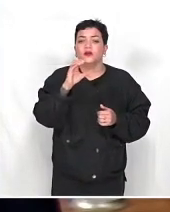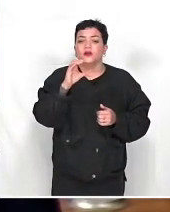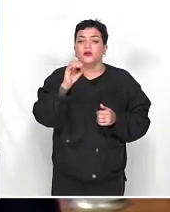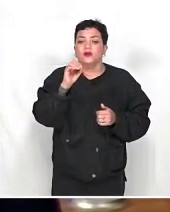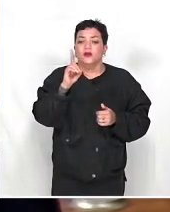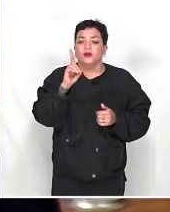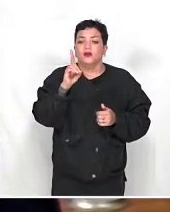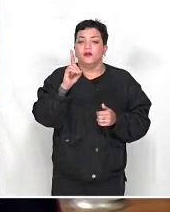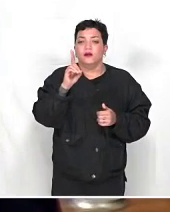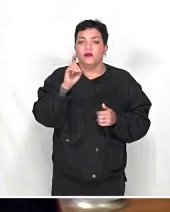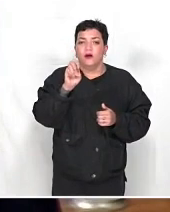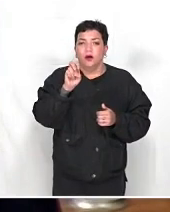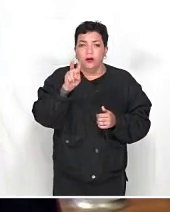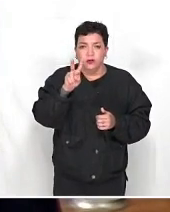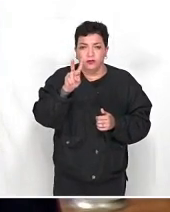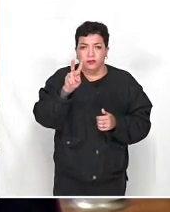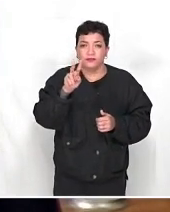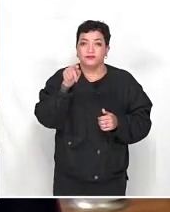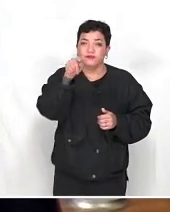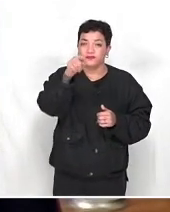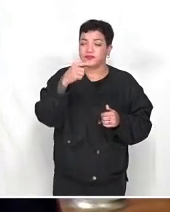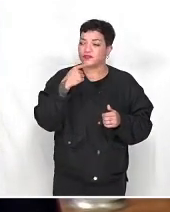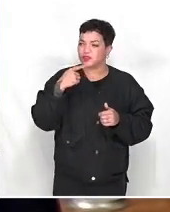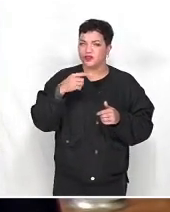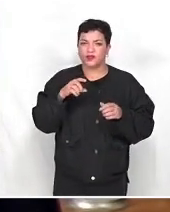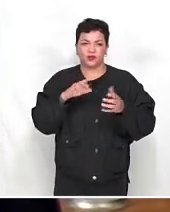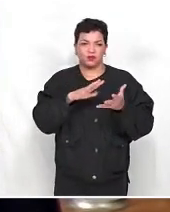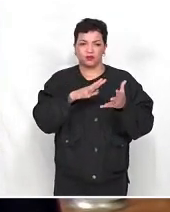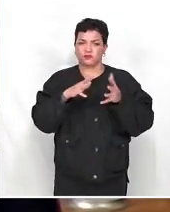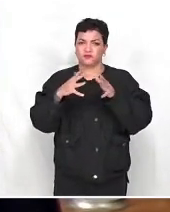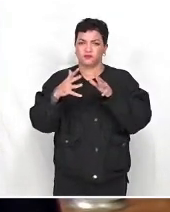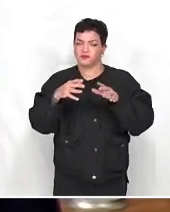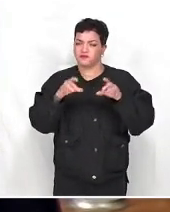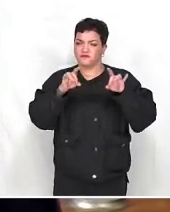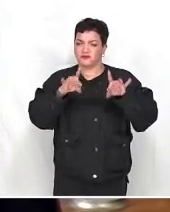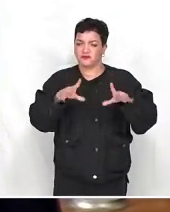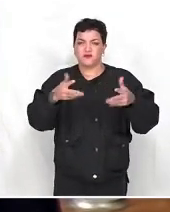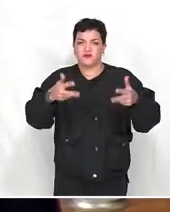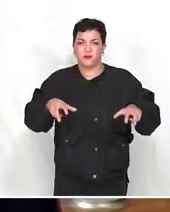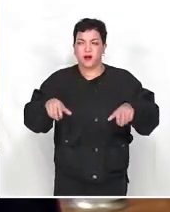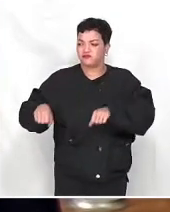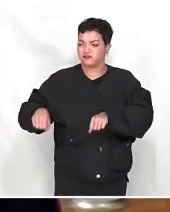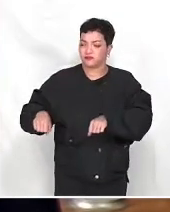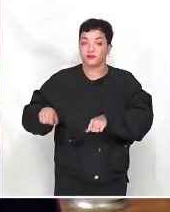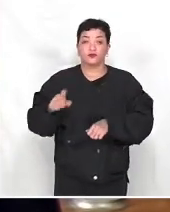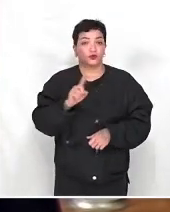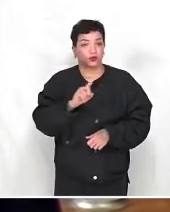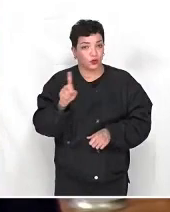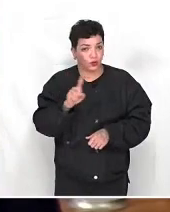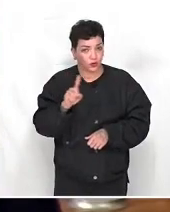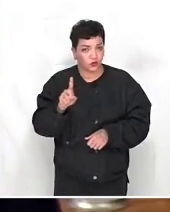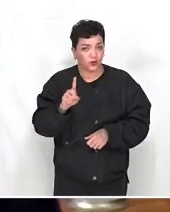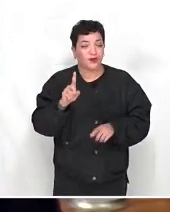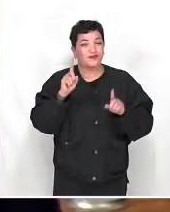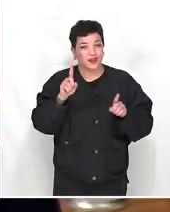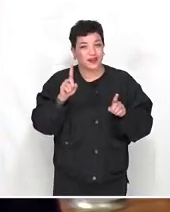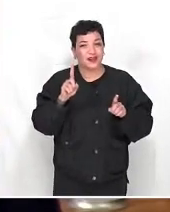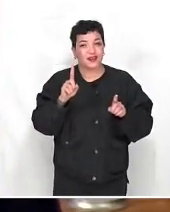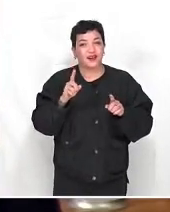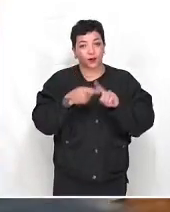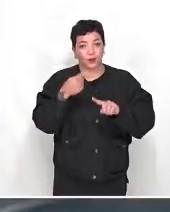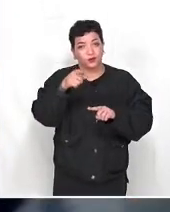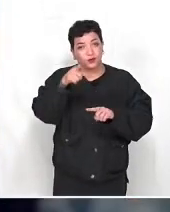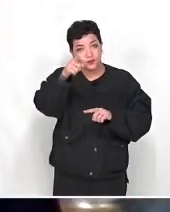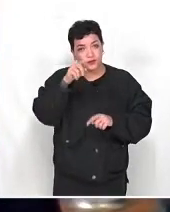rétifs au changement. C'est faux. Ils ne sont pas rétifs au changement. En revanche, peut-être faut-il les traiter en adultes